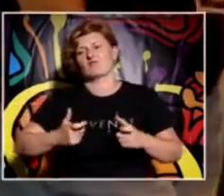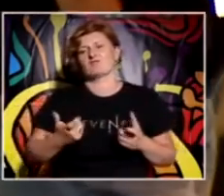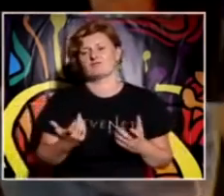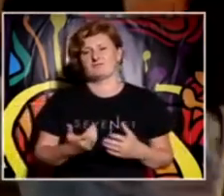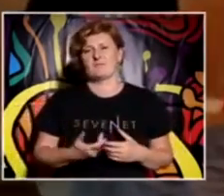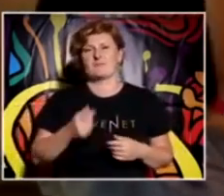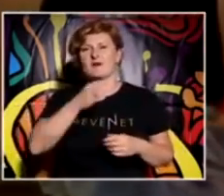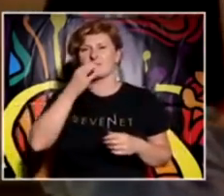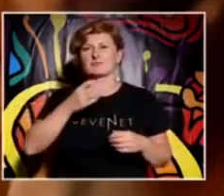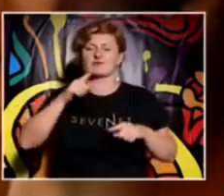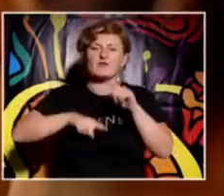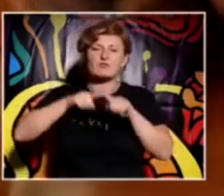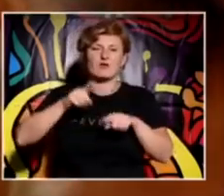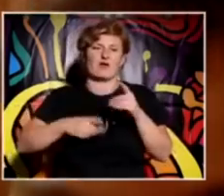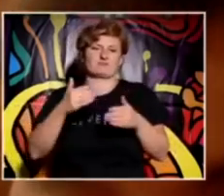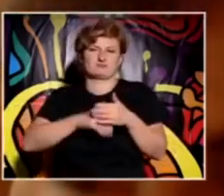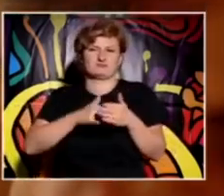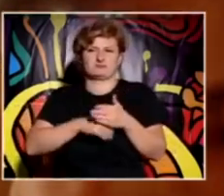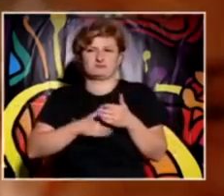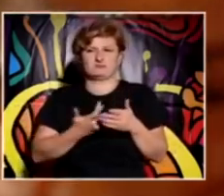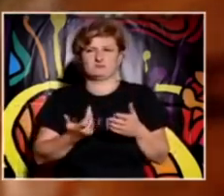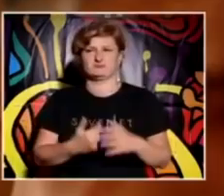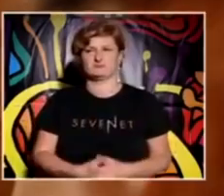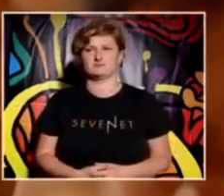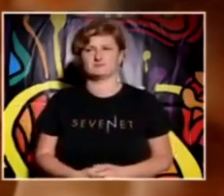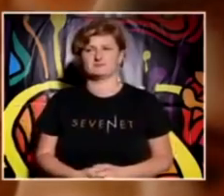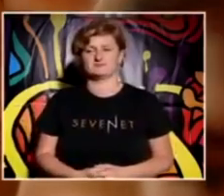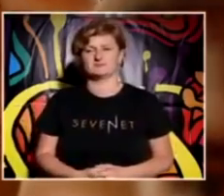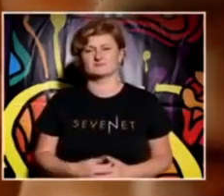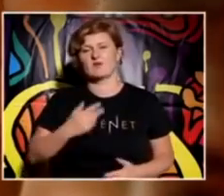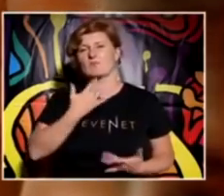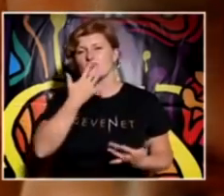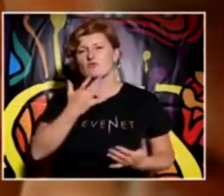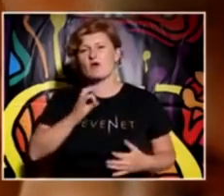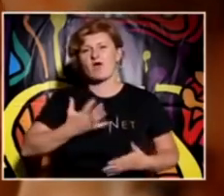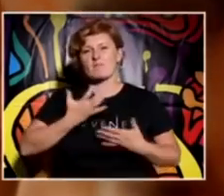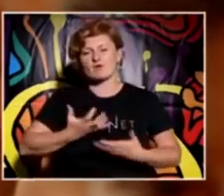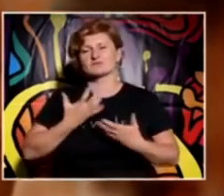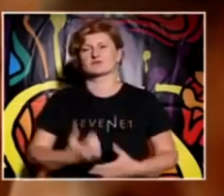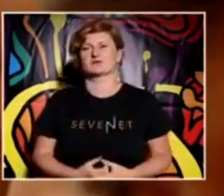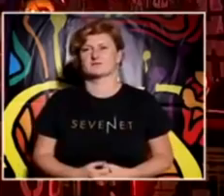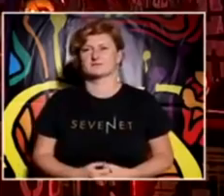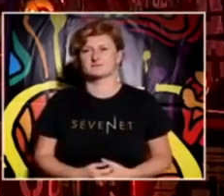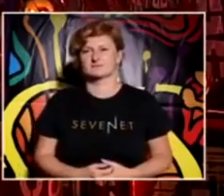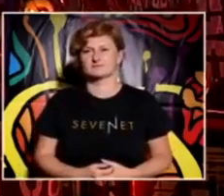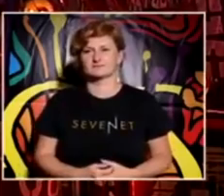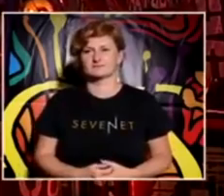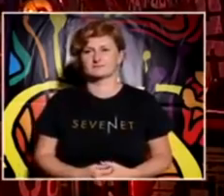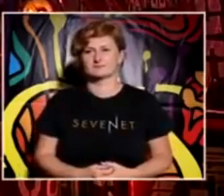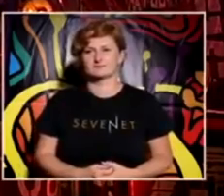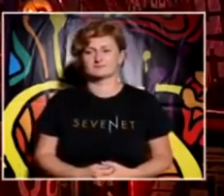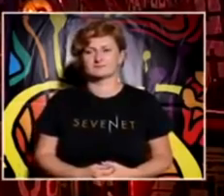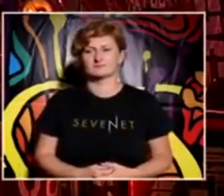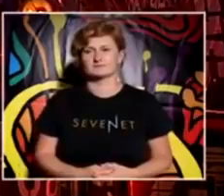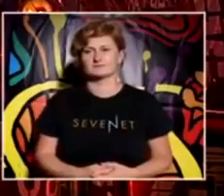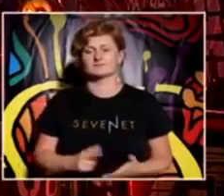na naturalność i po prostu lecieć i mówić o emocjach tak na dobrą sprawę. Mhm. Okay, dzięki, na